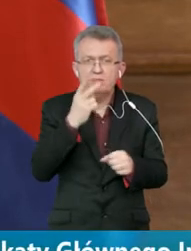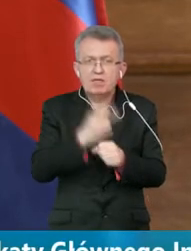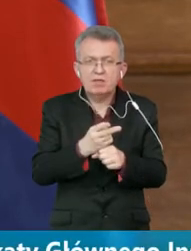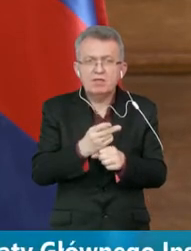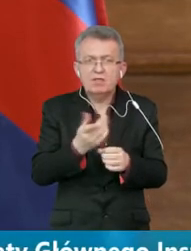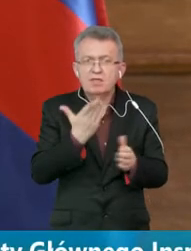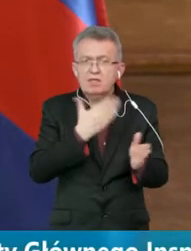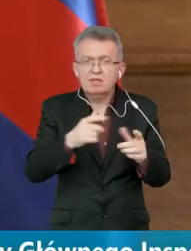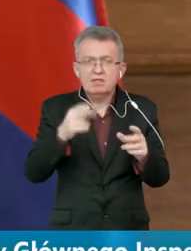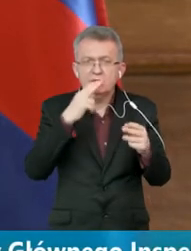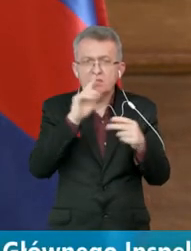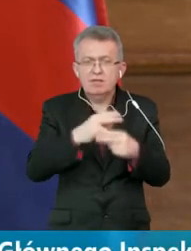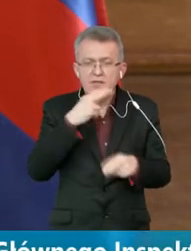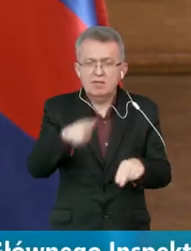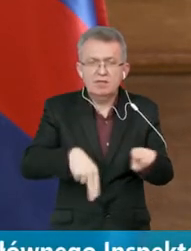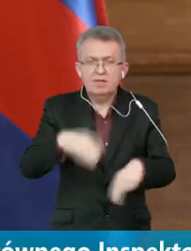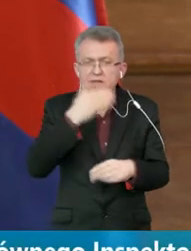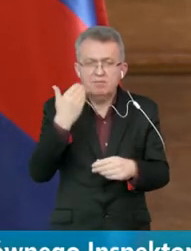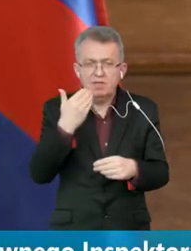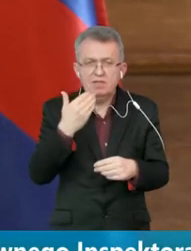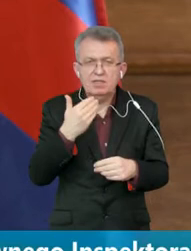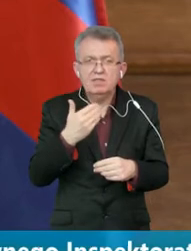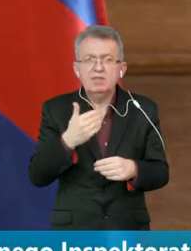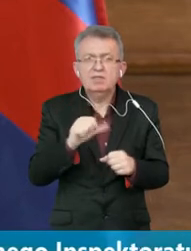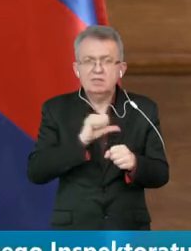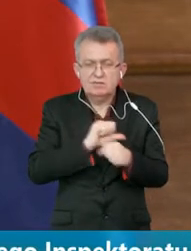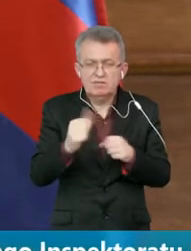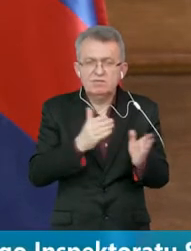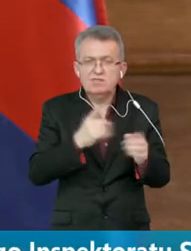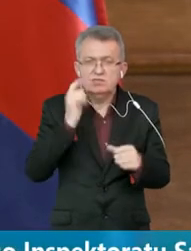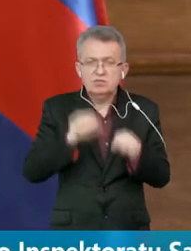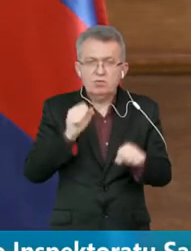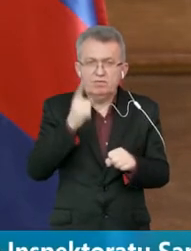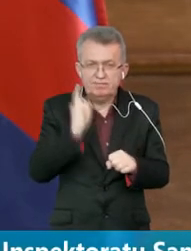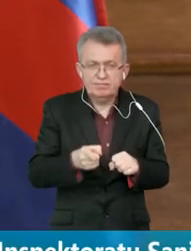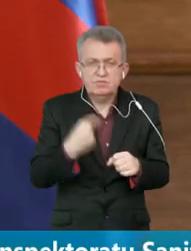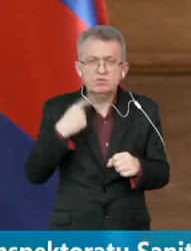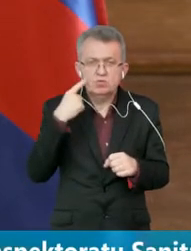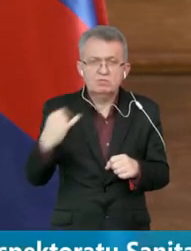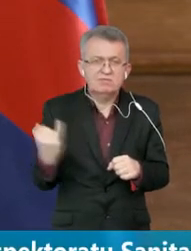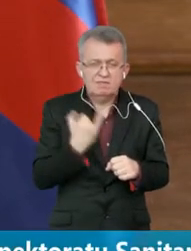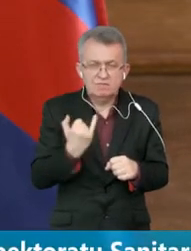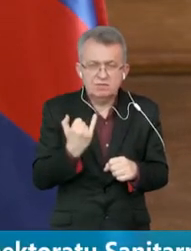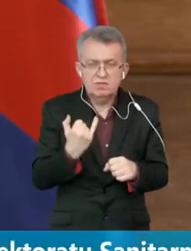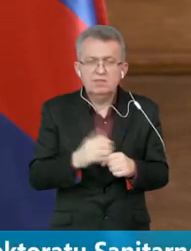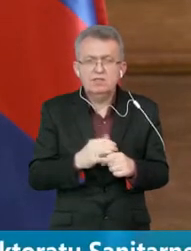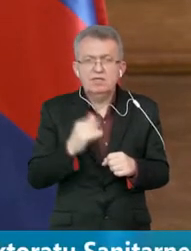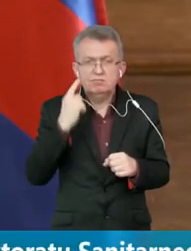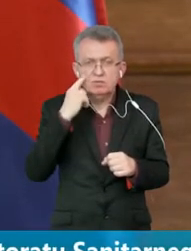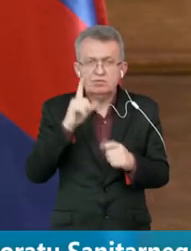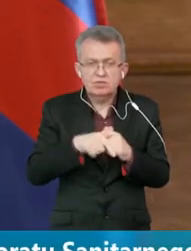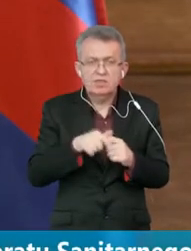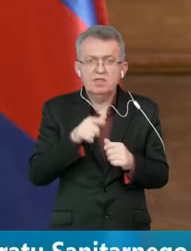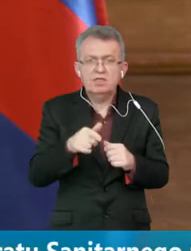nie są wyznaczane przez linie poziome? Panie Andrzeju, oczywiście zawsze respektujemy wyroki sądów, jeżeli takie zapadają. Przypomnę tylko,